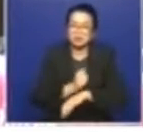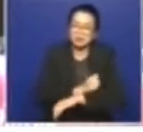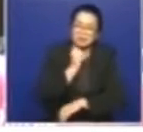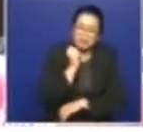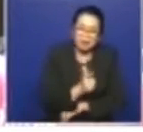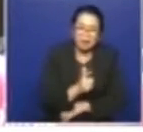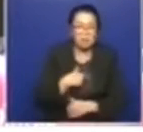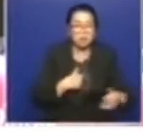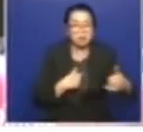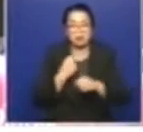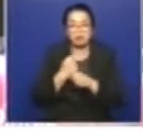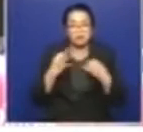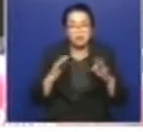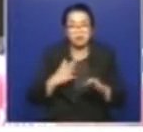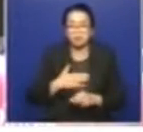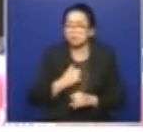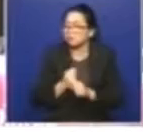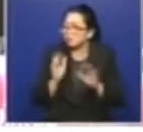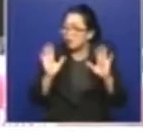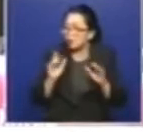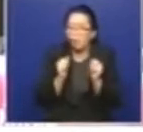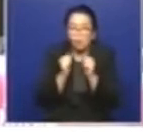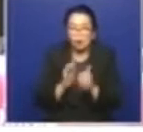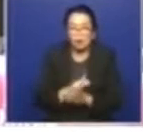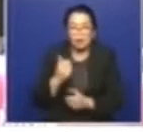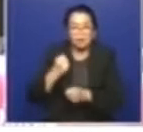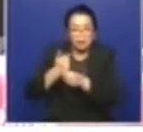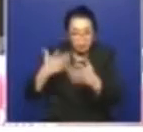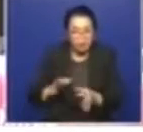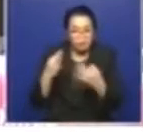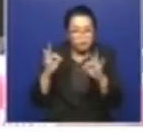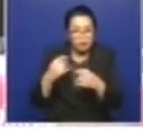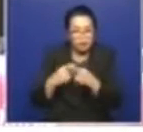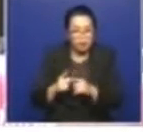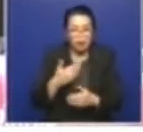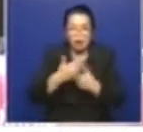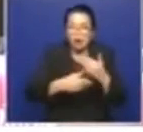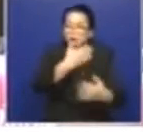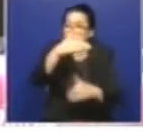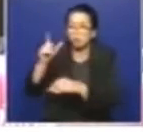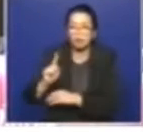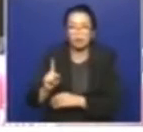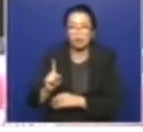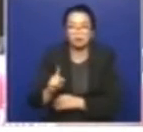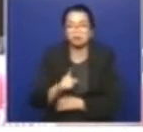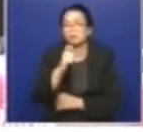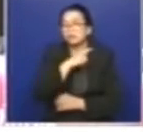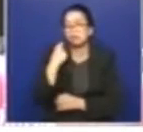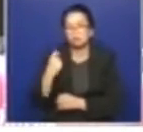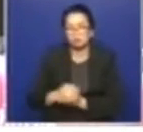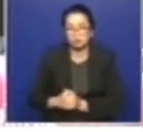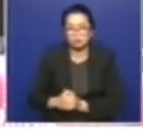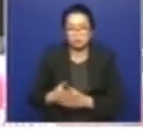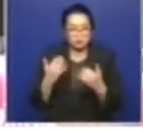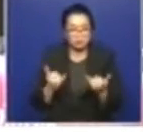ผมก็ไม่เอาแล้ววันนี้ถ้าผมเป็นธุรกิจผลิตฟรีแล้วไปขายไหนนี่ตัวหนึ่งและสำคัญที่สุดวันนี้ที่ท่านอัดลงไปนะ